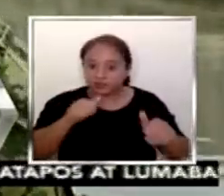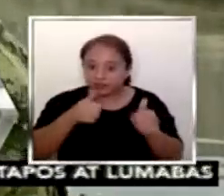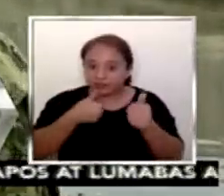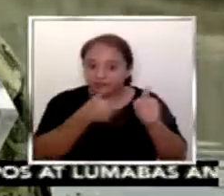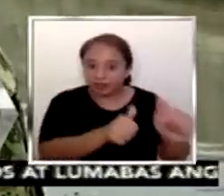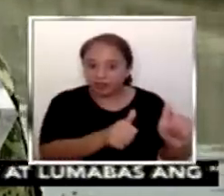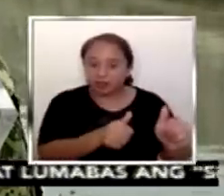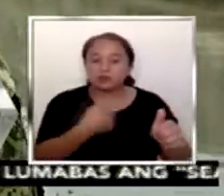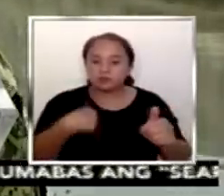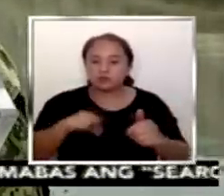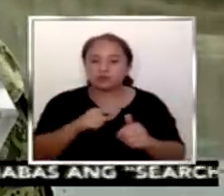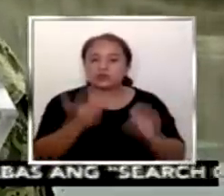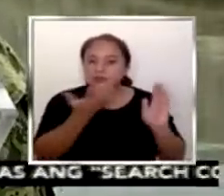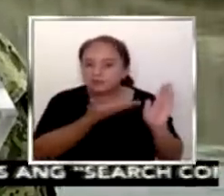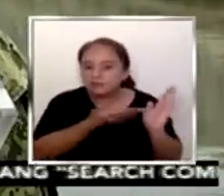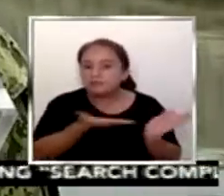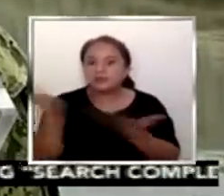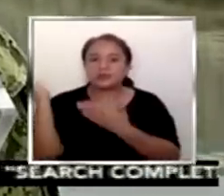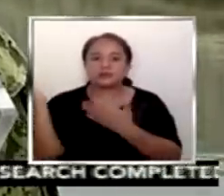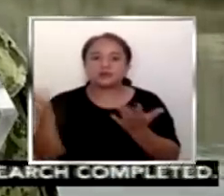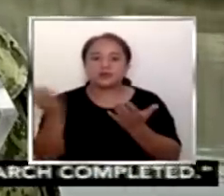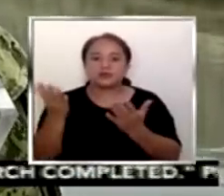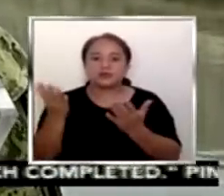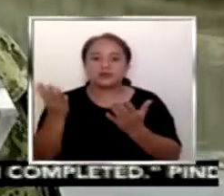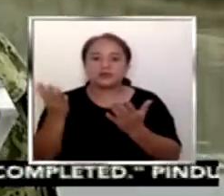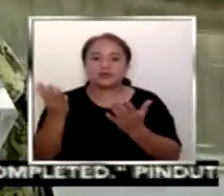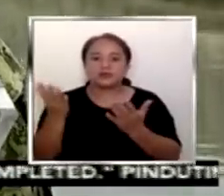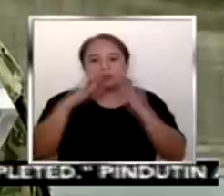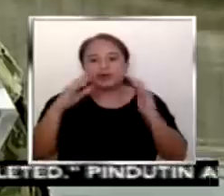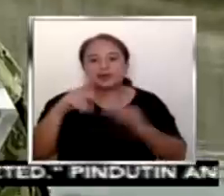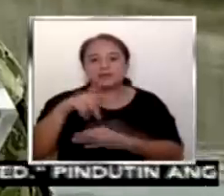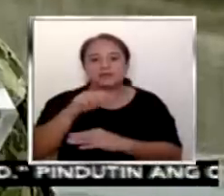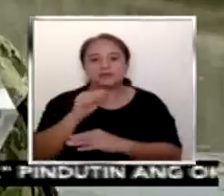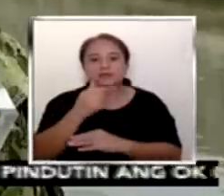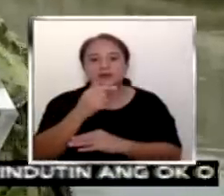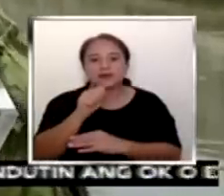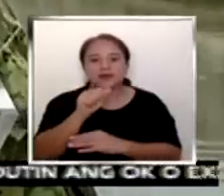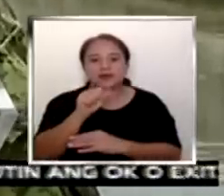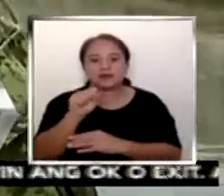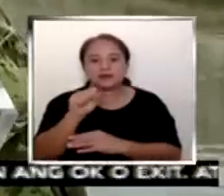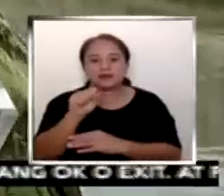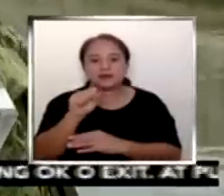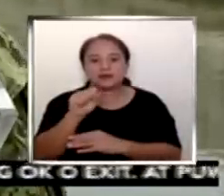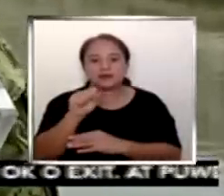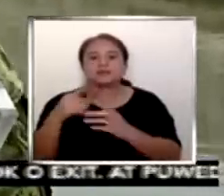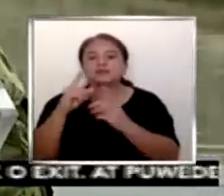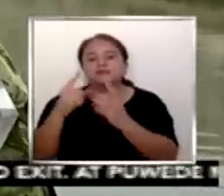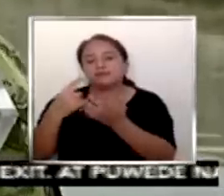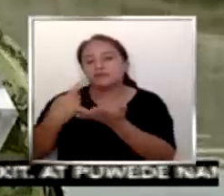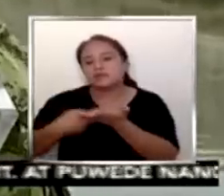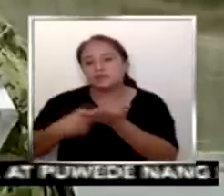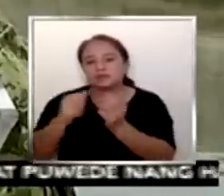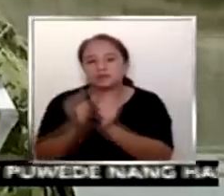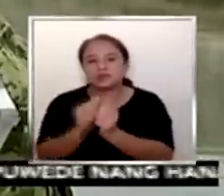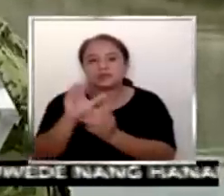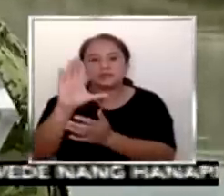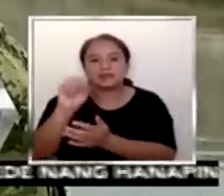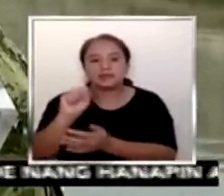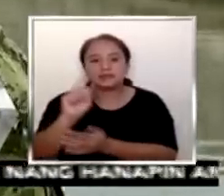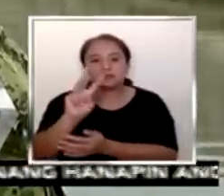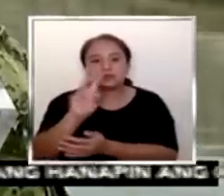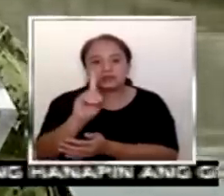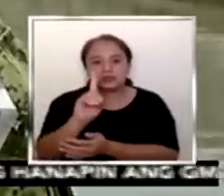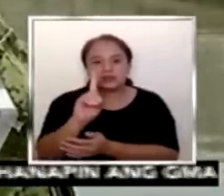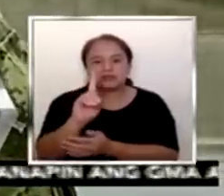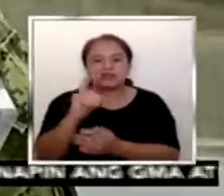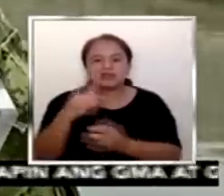kami, dalhin na talaga namin yan sa bahay pag-asa. Makipag-usap na ako sa CSWD para naman maiwasan na rin itong problema nila ni Kapitan dito